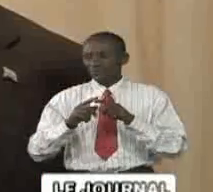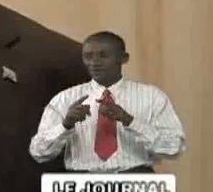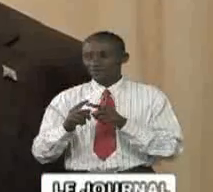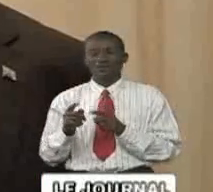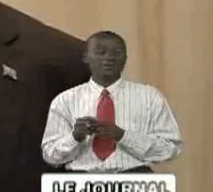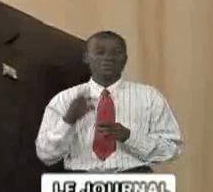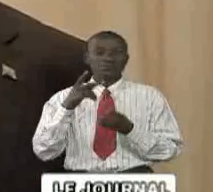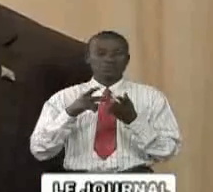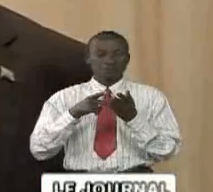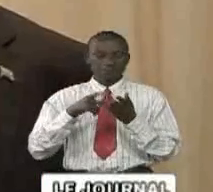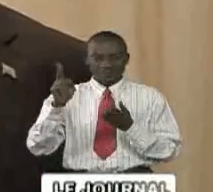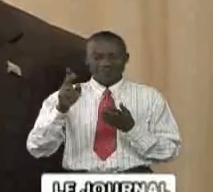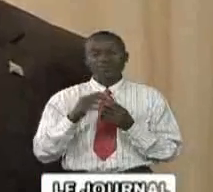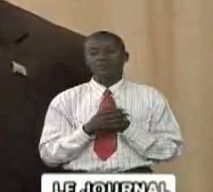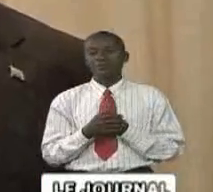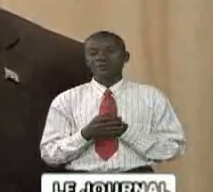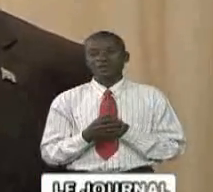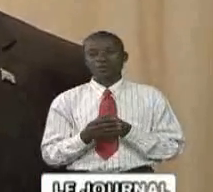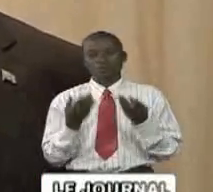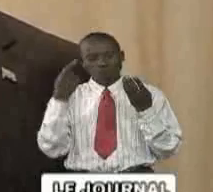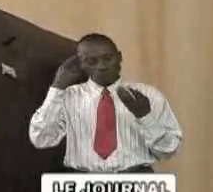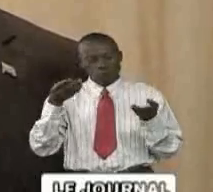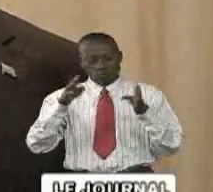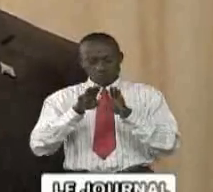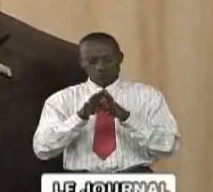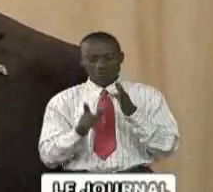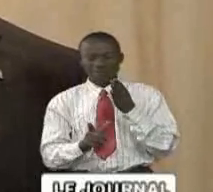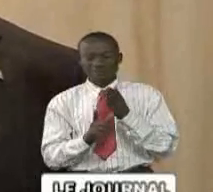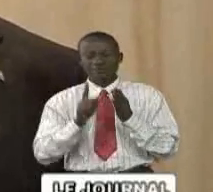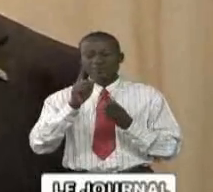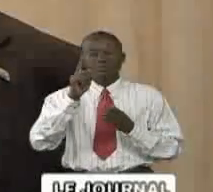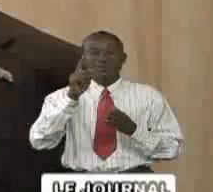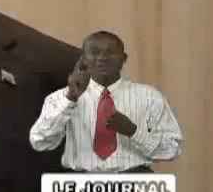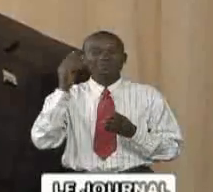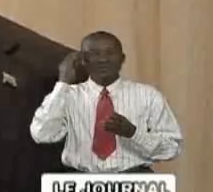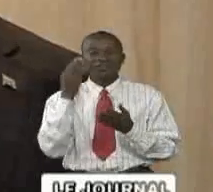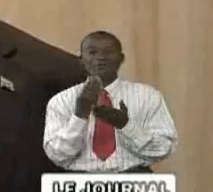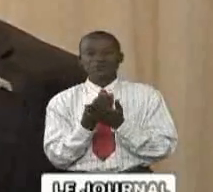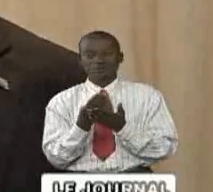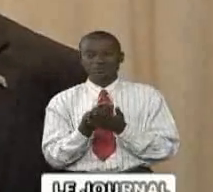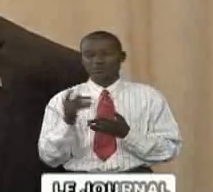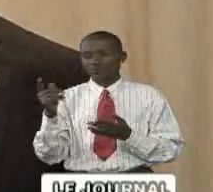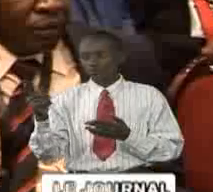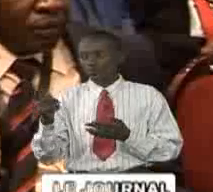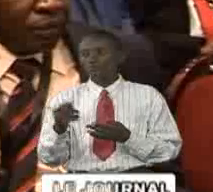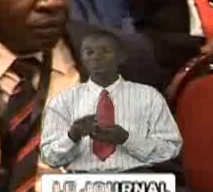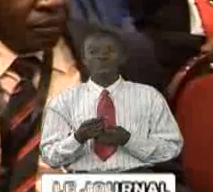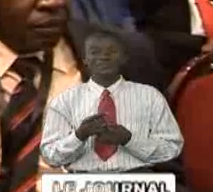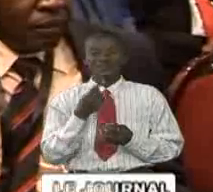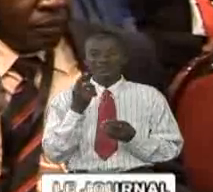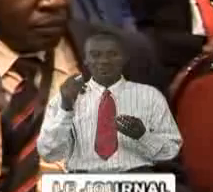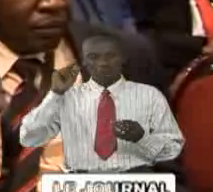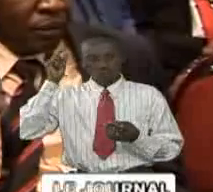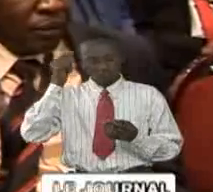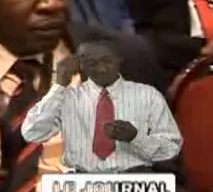paie. Dans son adresse de clôture, le vice-premier ministre et ministre du budget, Daniel Moukoko Samba, a réitéré l'engagement du gouvernement de